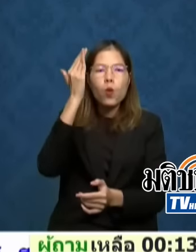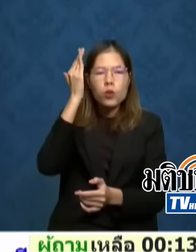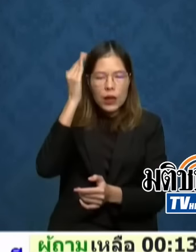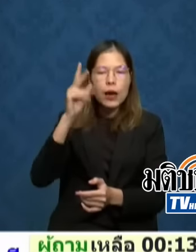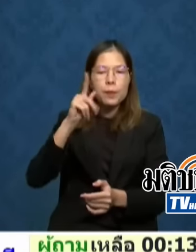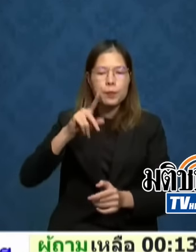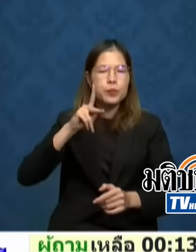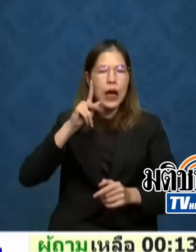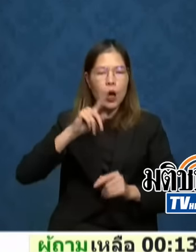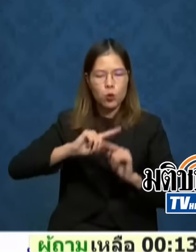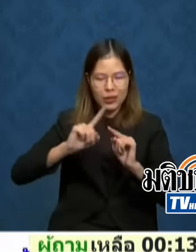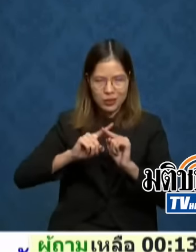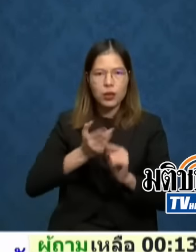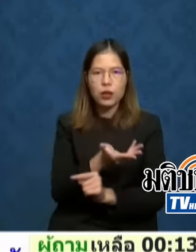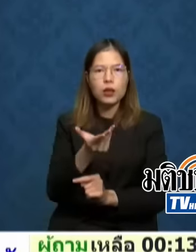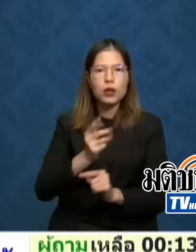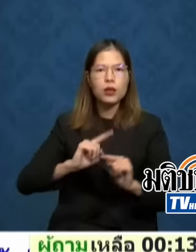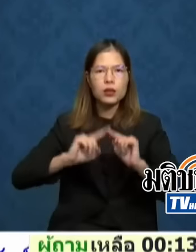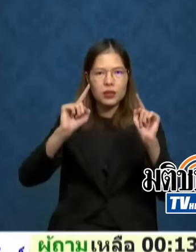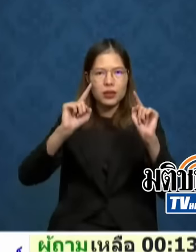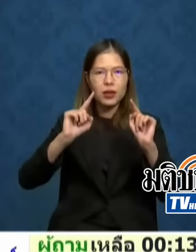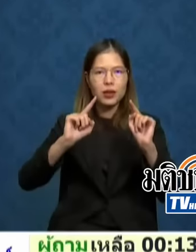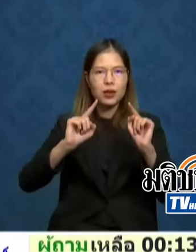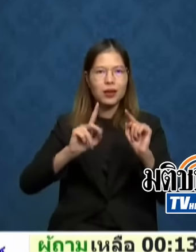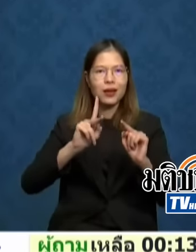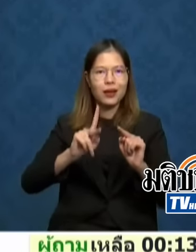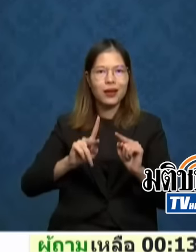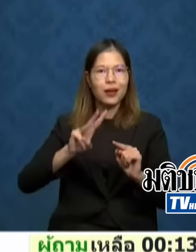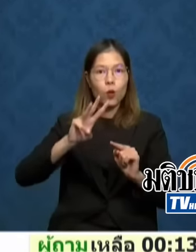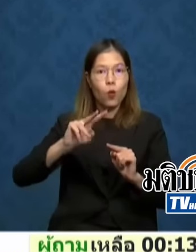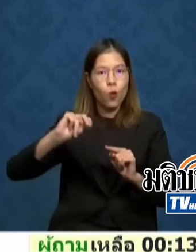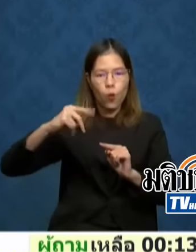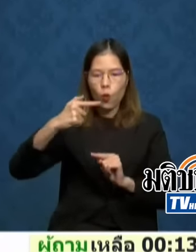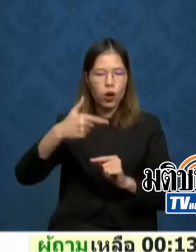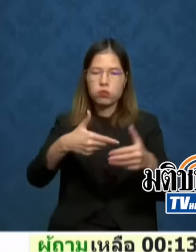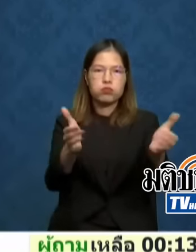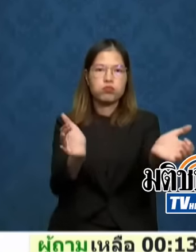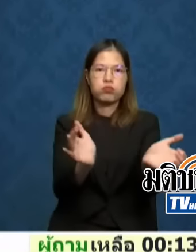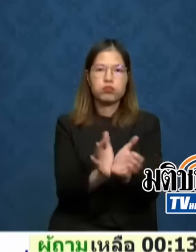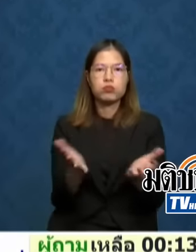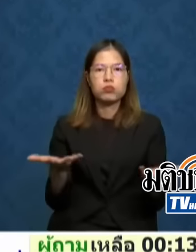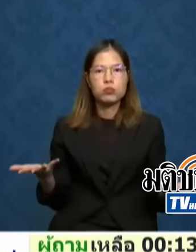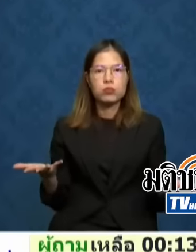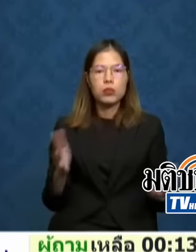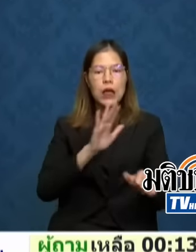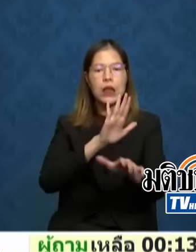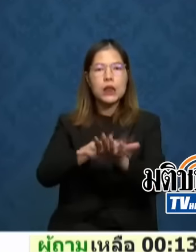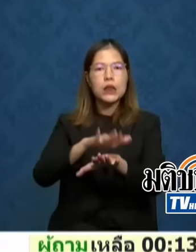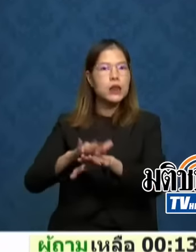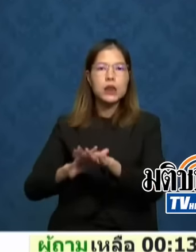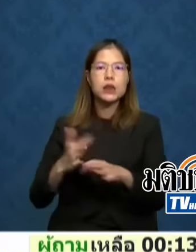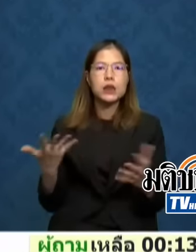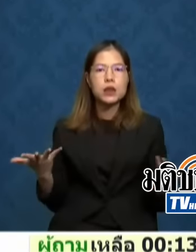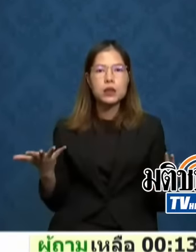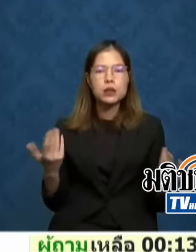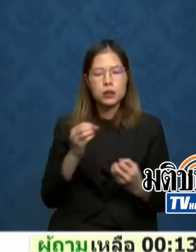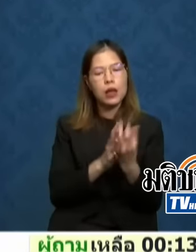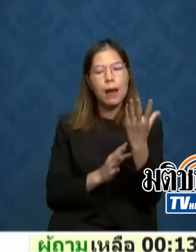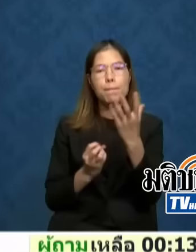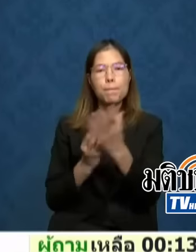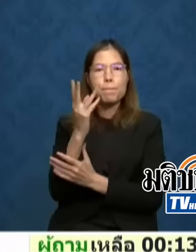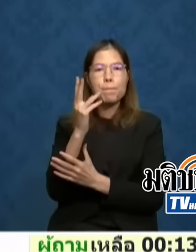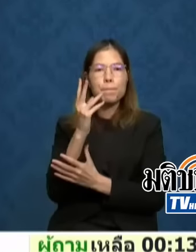ทั่วถึงแต่กับแม่น้ำกวงเนี่ยแทบไม่มีการแจ้งเตือนเลยแล้วที่หนักไปกว่านั้นครับในส่วนของน้ำป่าไหลหล